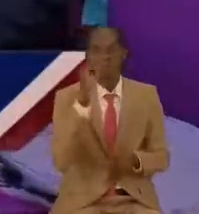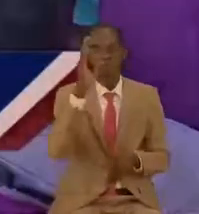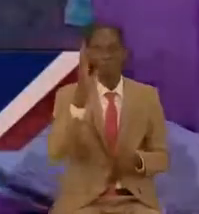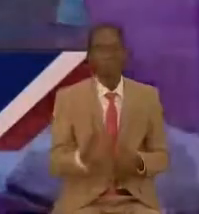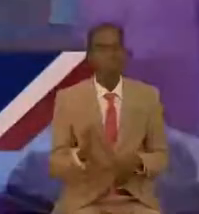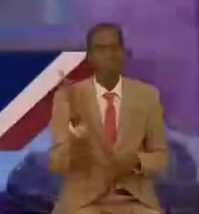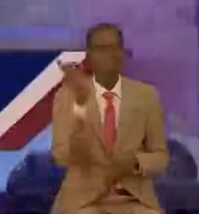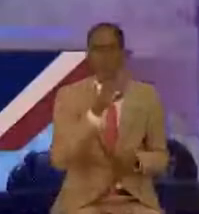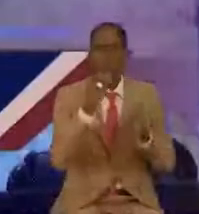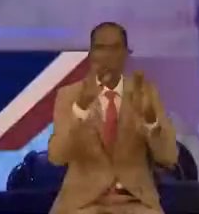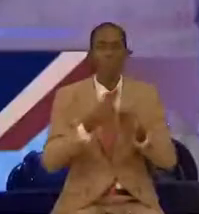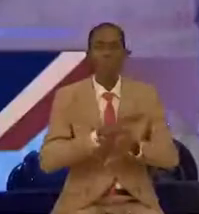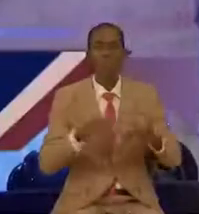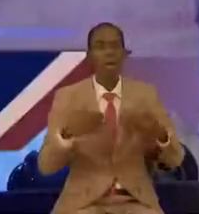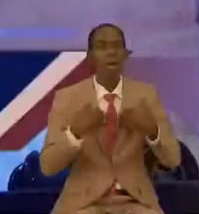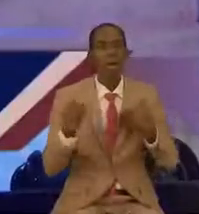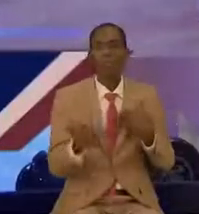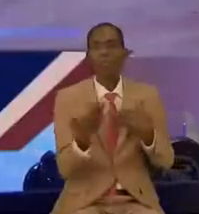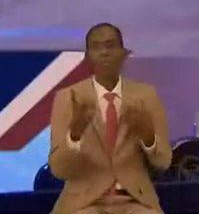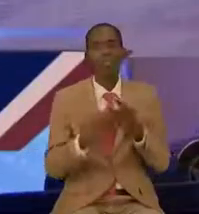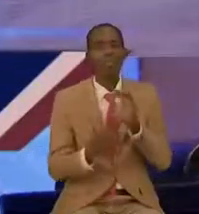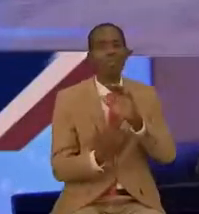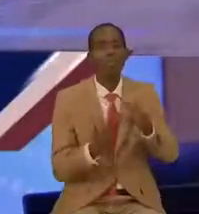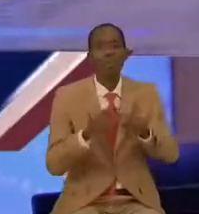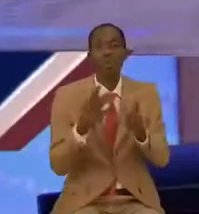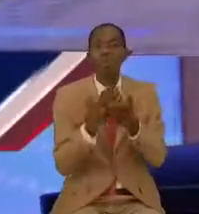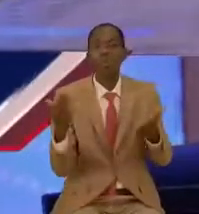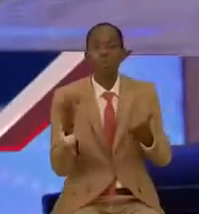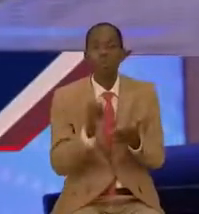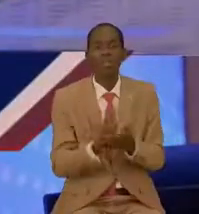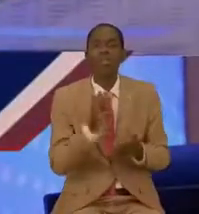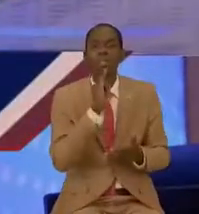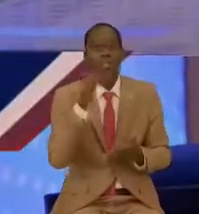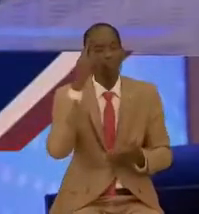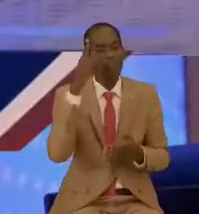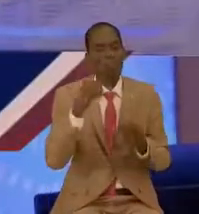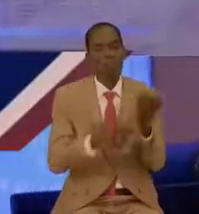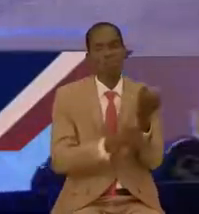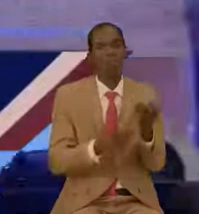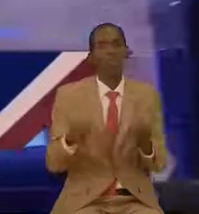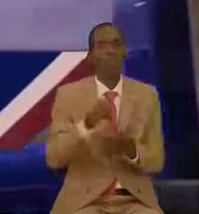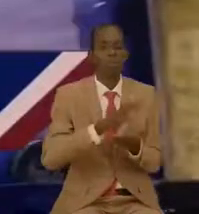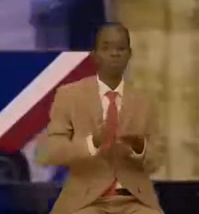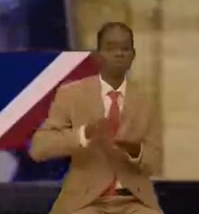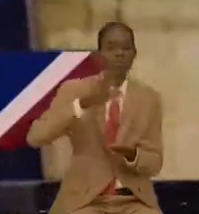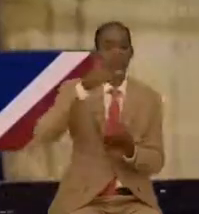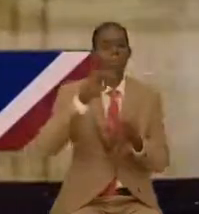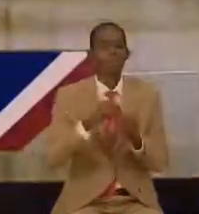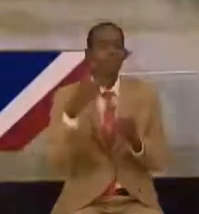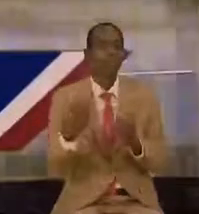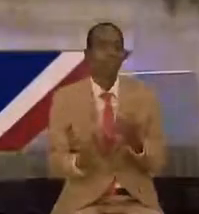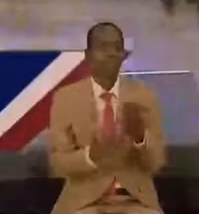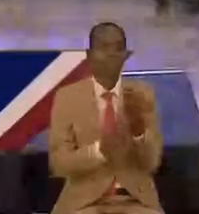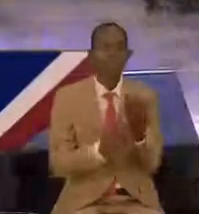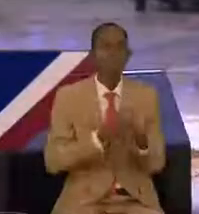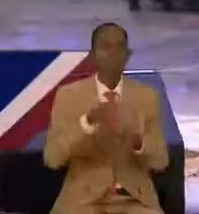prédicateurs, ils n'ont rien à montrer à l'exception de ce qui appartient à la chair. Ils se glorifient de